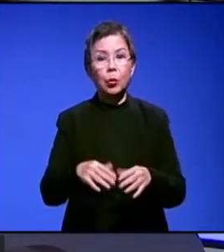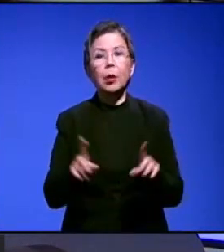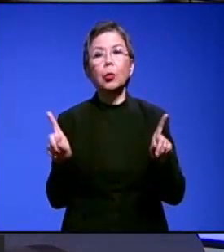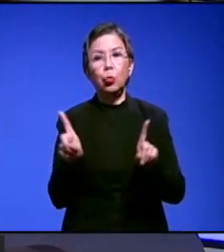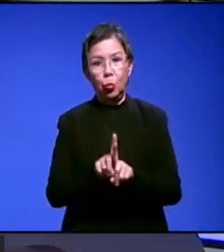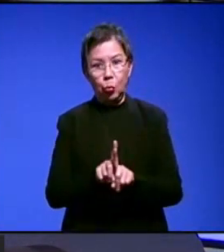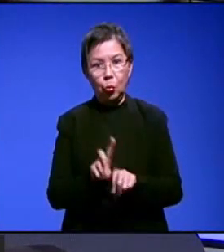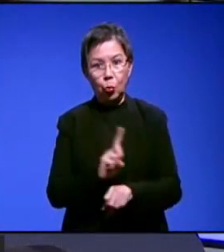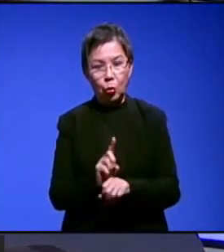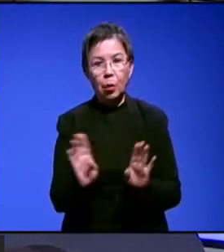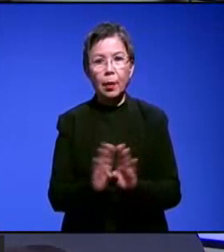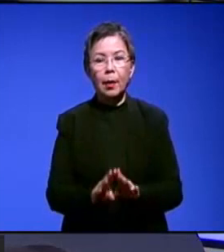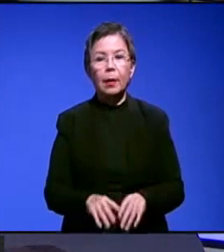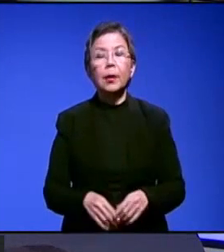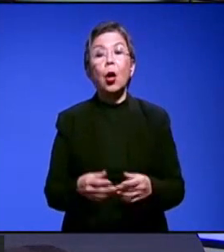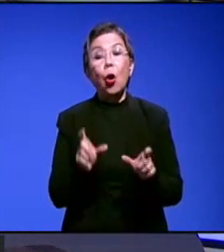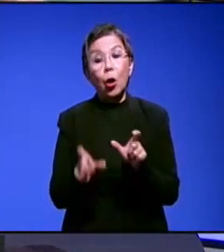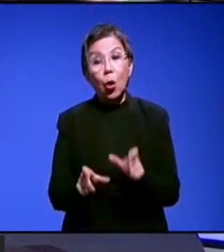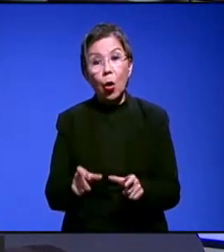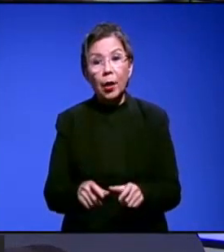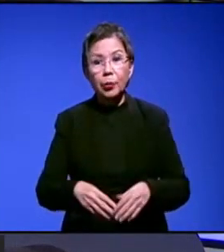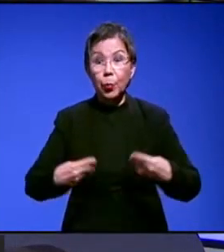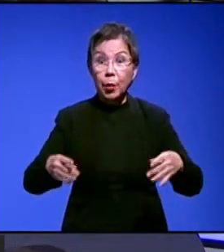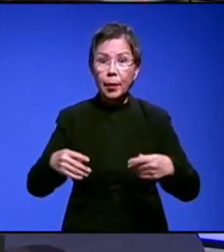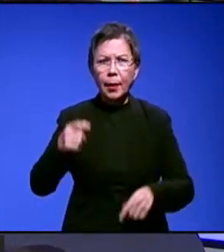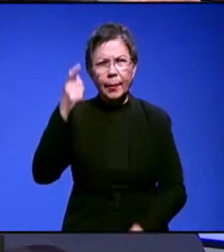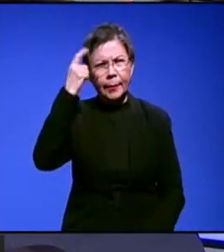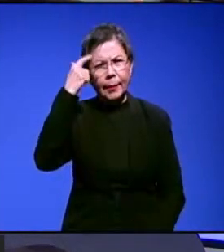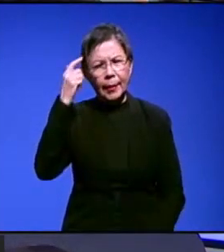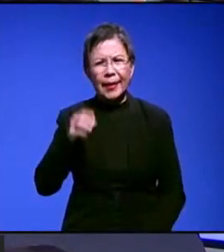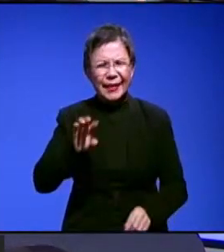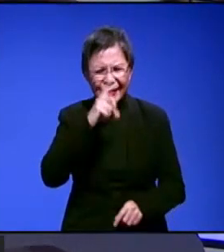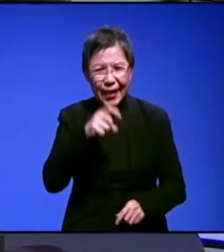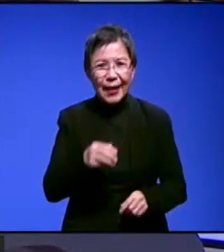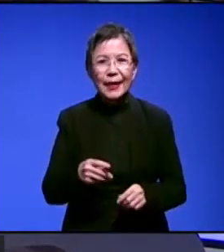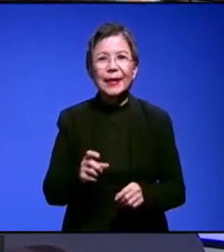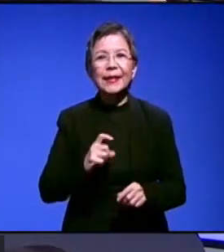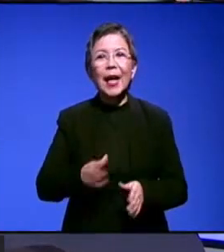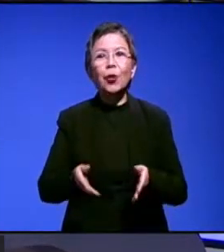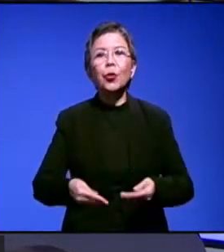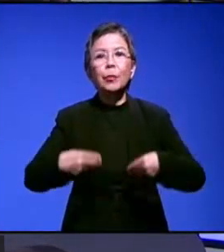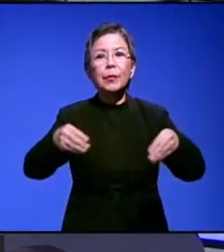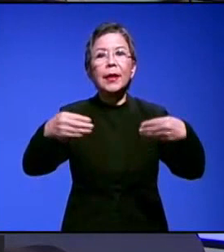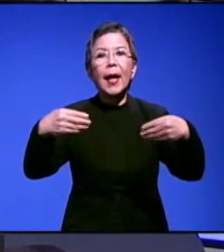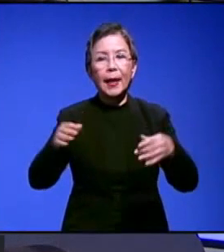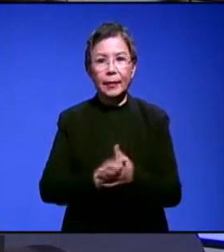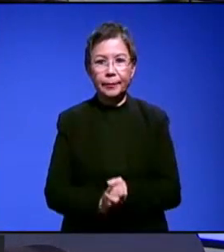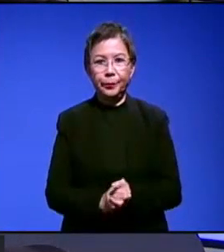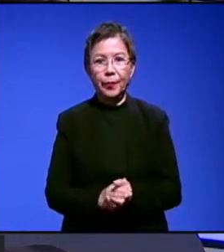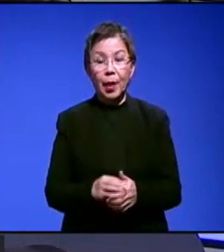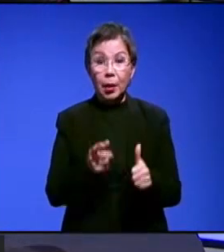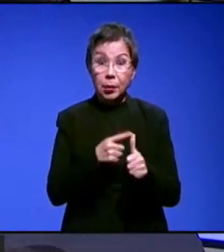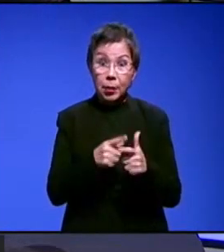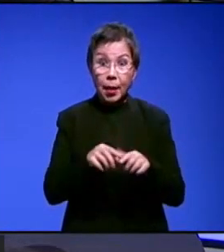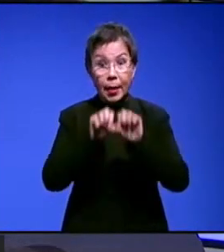tutup. Pantang menyerah pada situasi, para pedagang pun tetap mencari cara untuk memasarkan dagangannya, yaitu